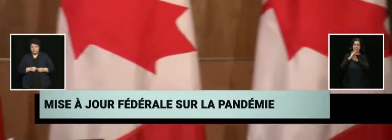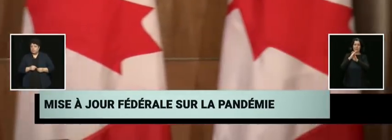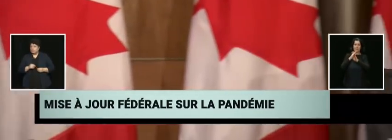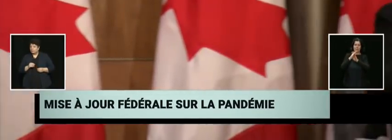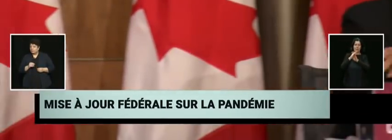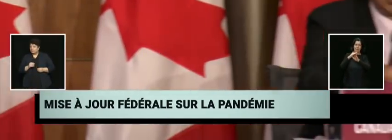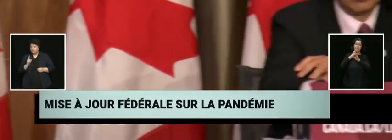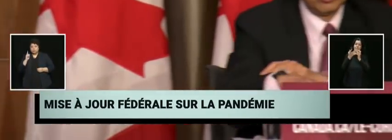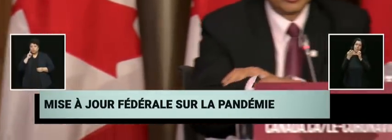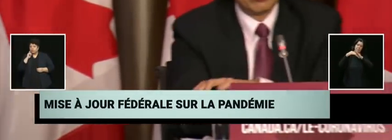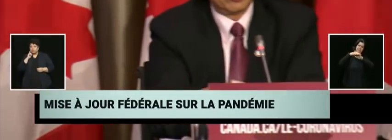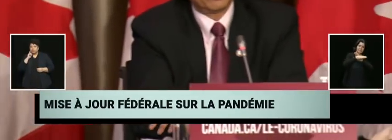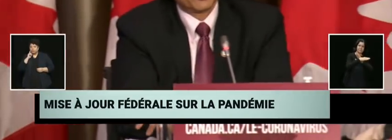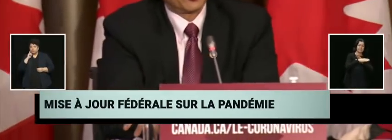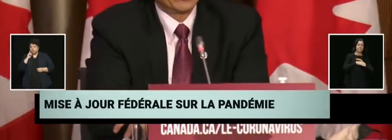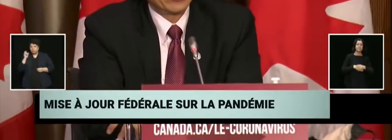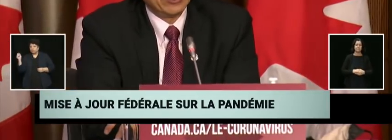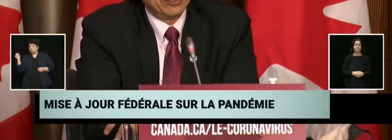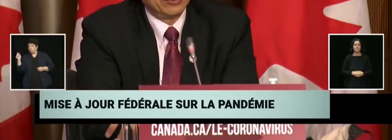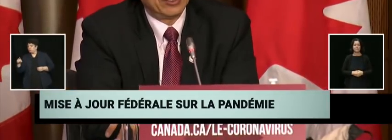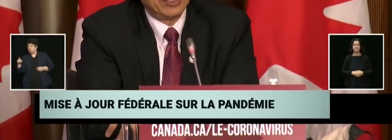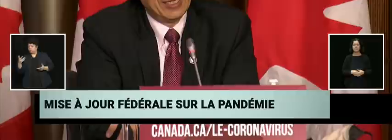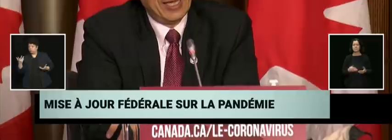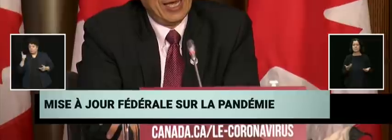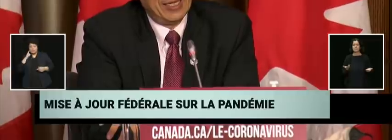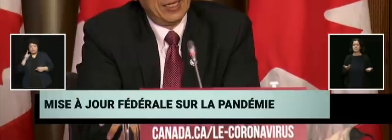Oui, nous sommes toujours en train